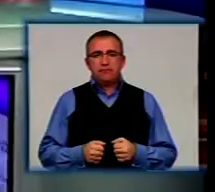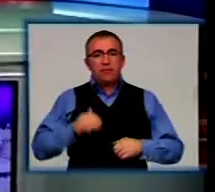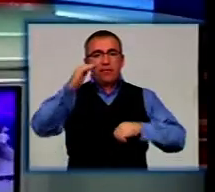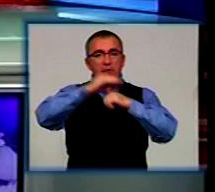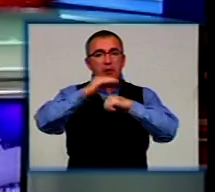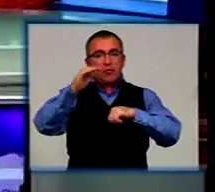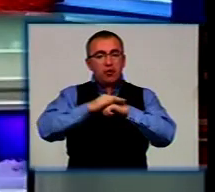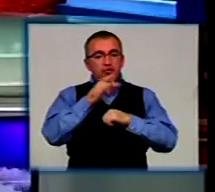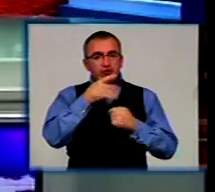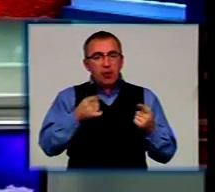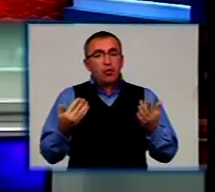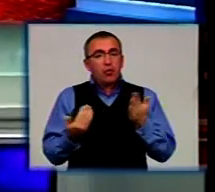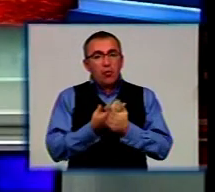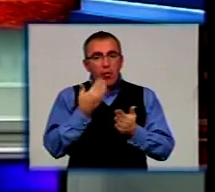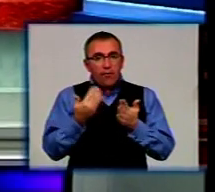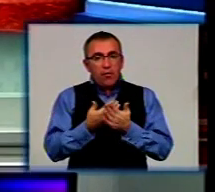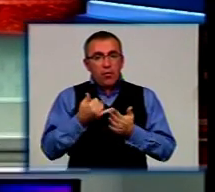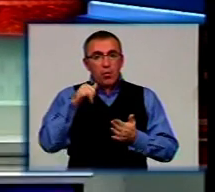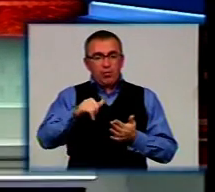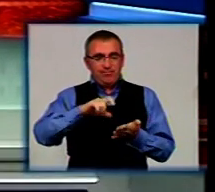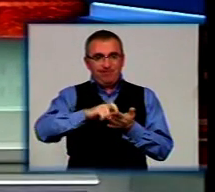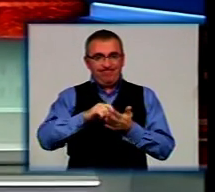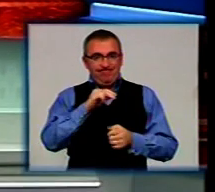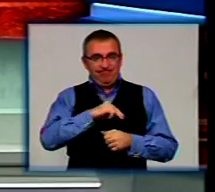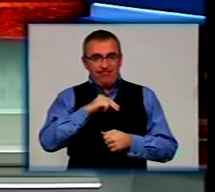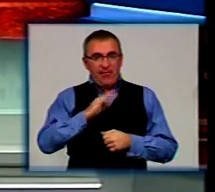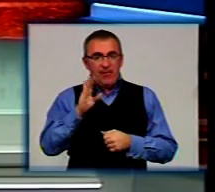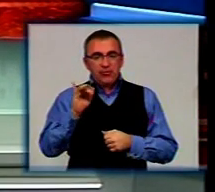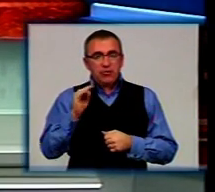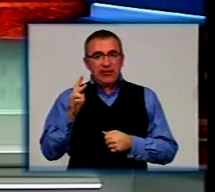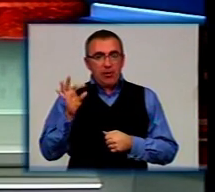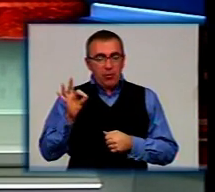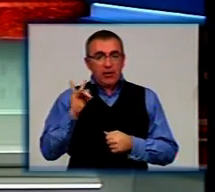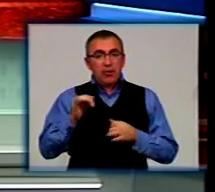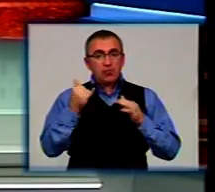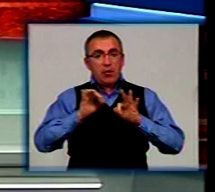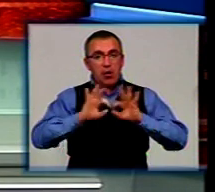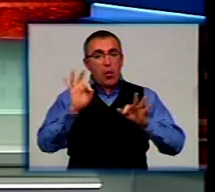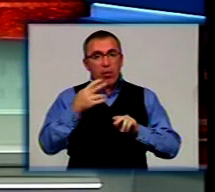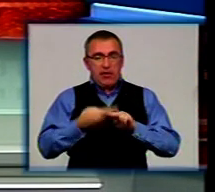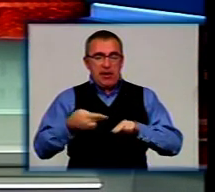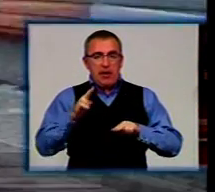Вечір добрий, час новин на каналі Кіровоград. У студії для вас працює Анастасія Мусатенко. Вітаю і сьогодні розкажемо про таке.